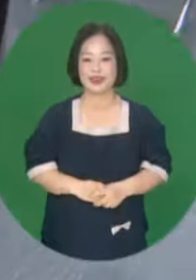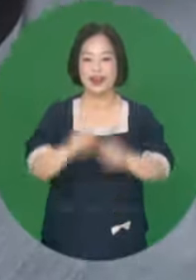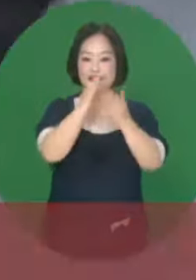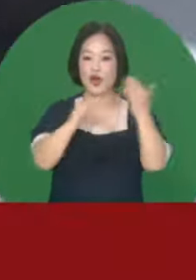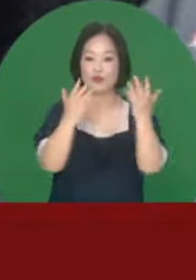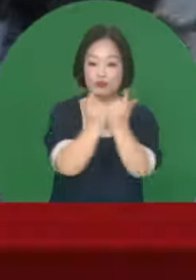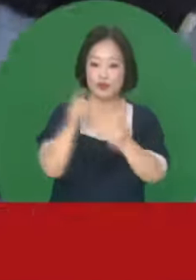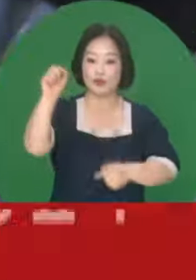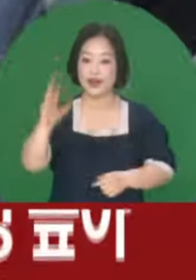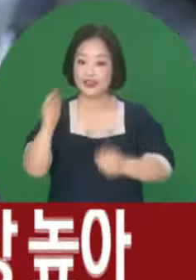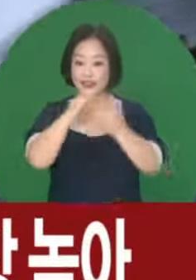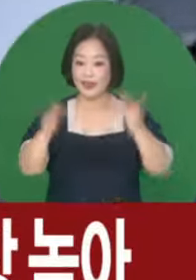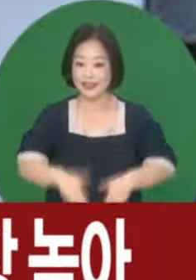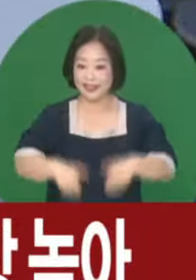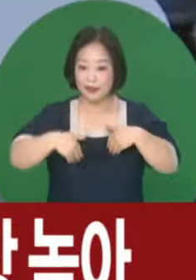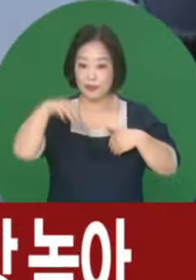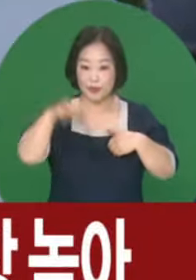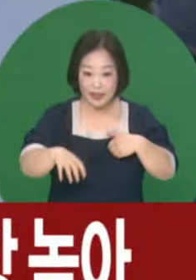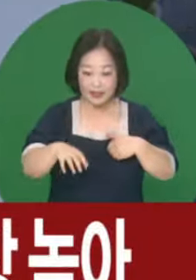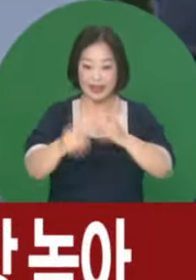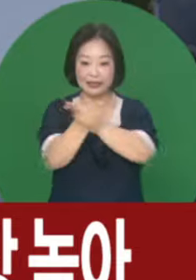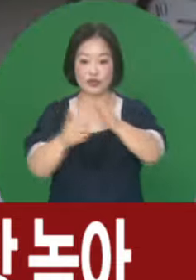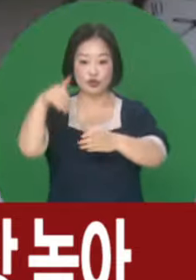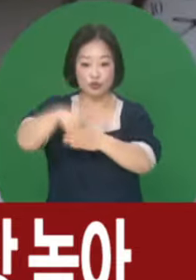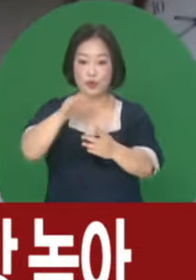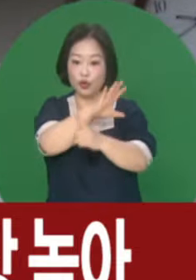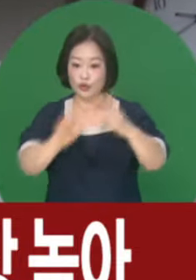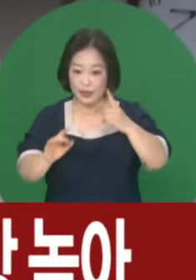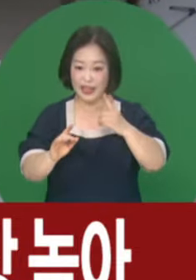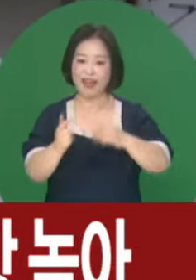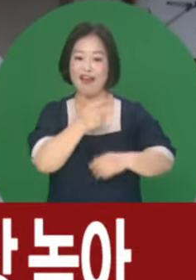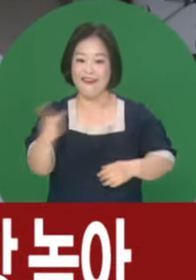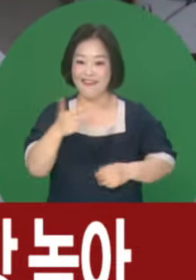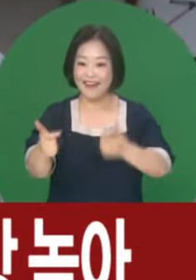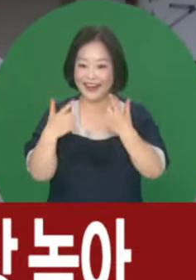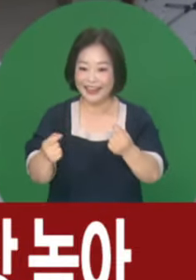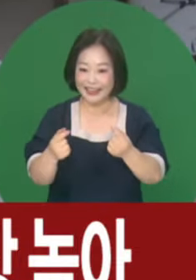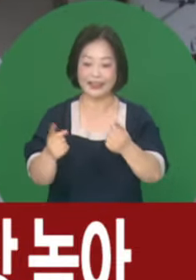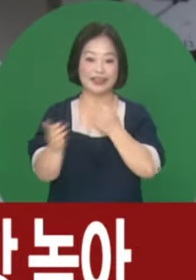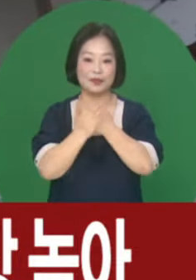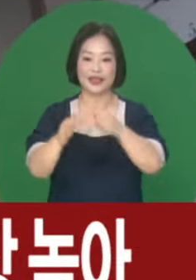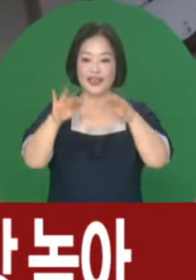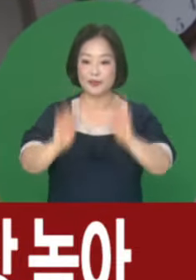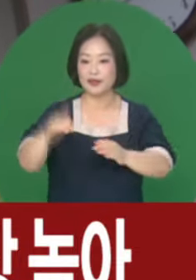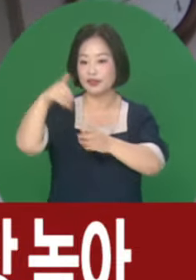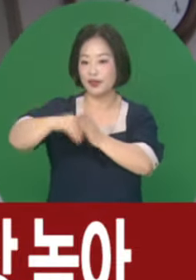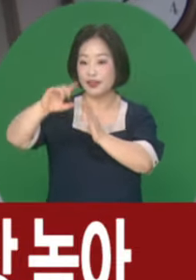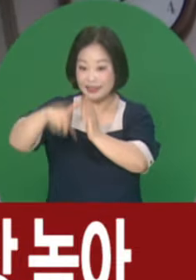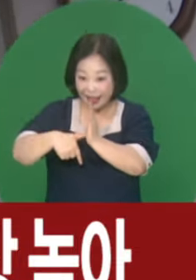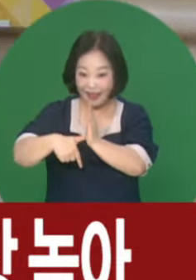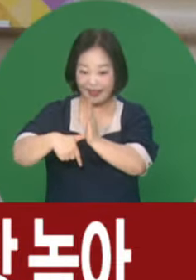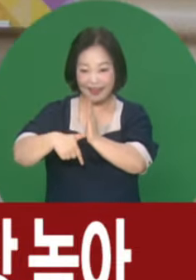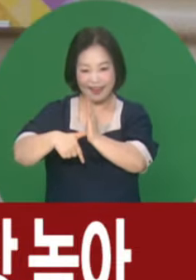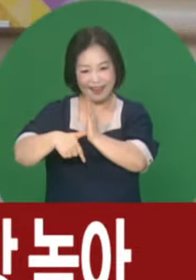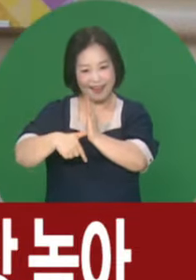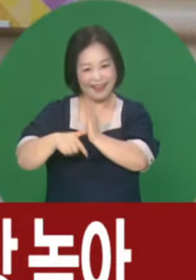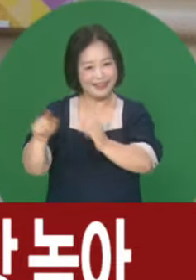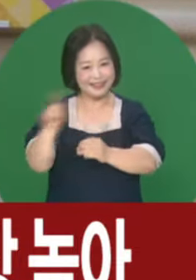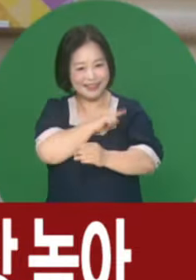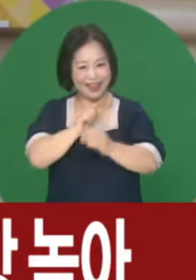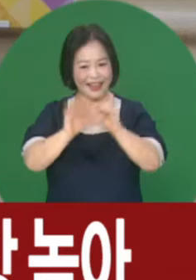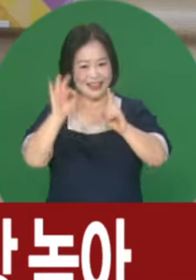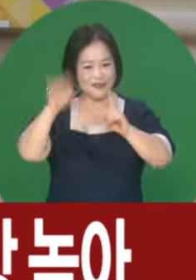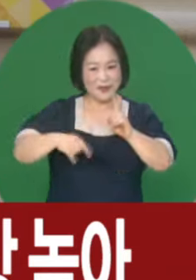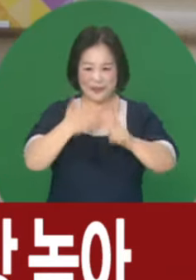전북과 광주, 전남은 지난 총선에서 사전투표율이 높았던 지역들이었습니다. 그래서 이번 선거에서도 그 기록을 유지할지 관심이